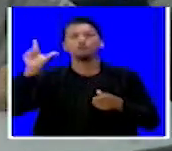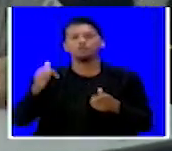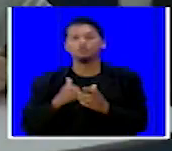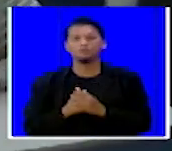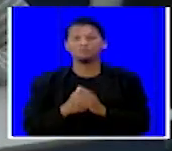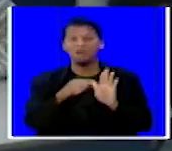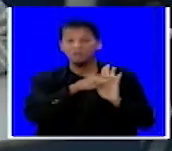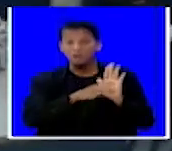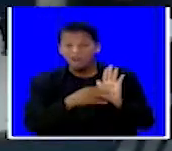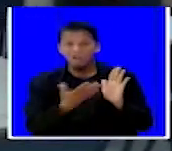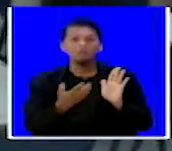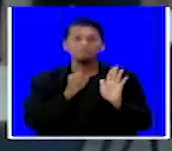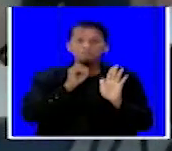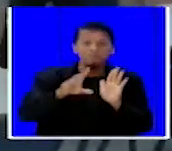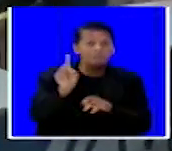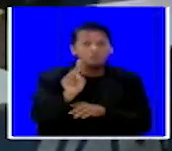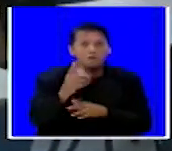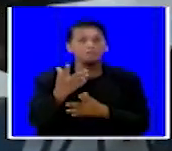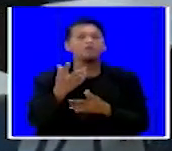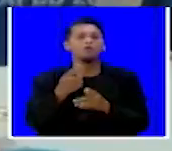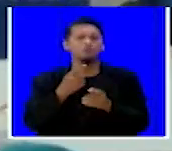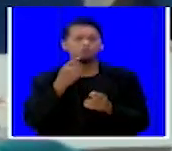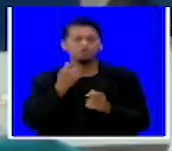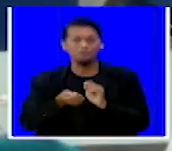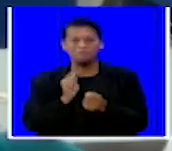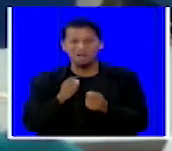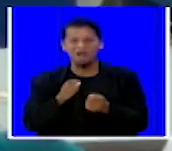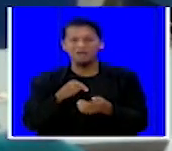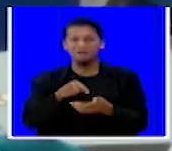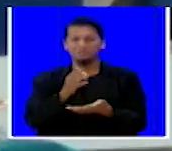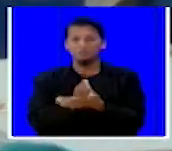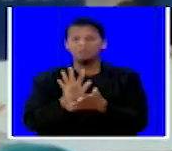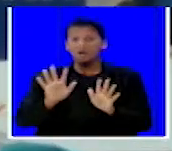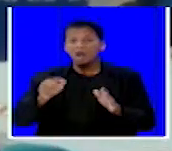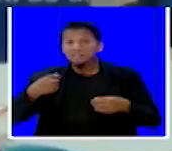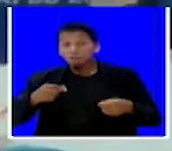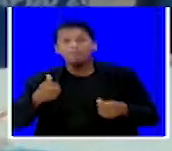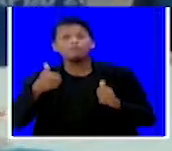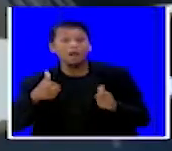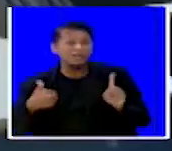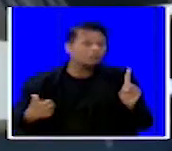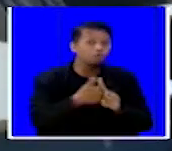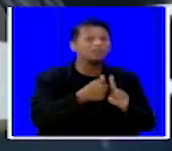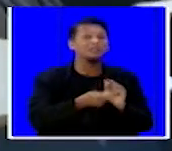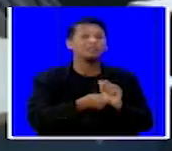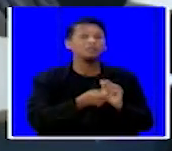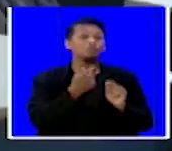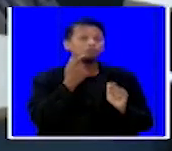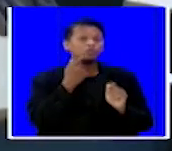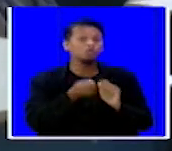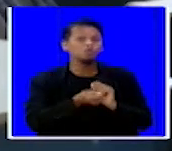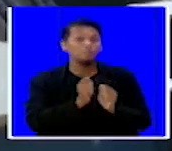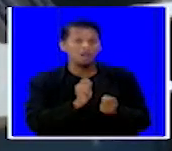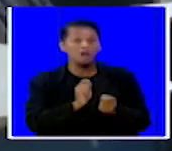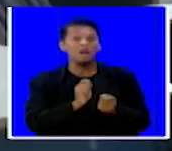dan larangan selama masa uji coba pembelajaran dilakukan secara terbatas, di mana siswa yang diperbolehkan mengikuti uji coba adalah murid dengan jenjang pendidikan